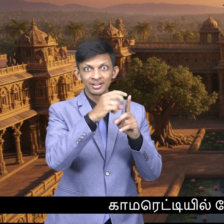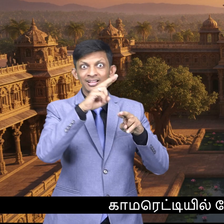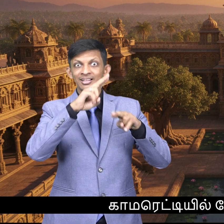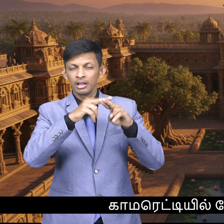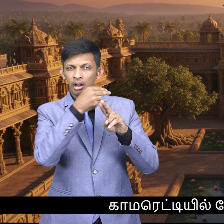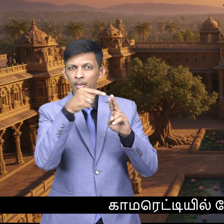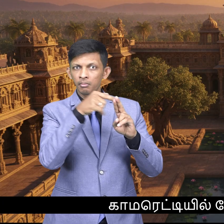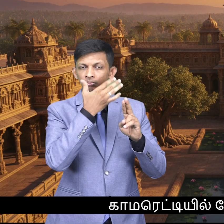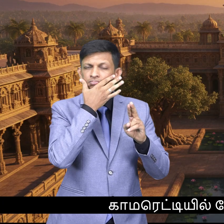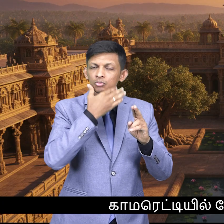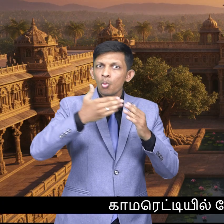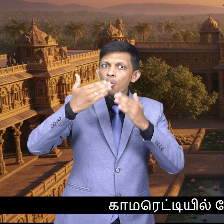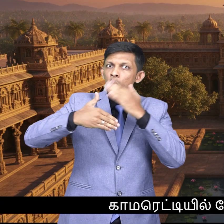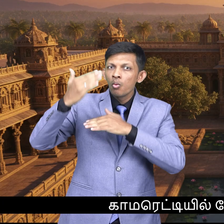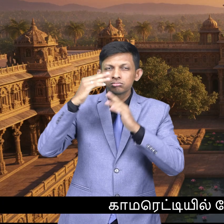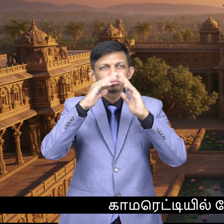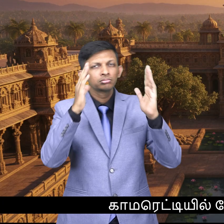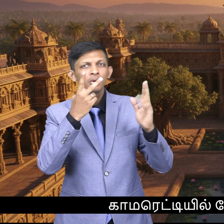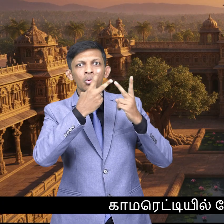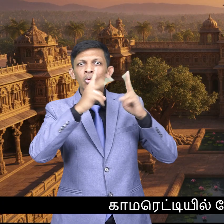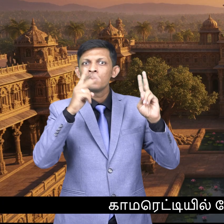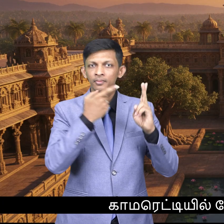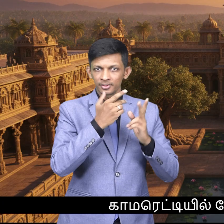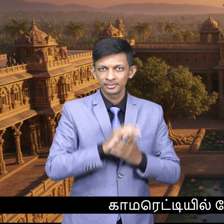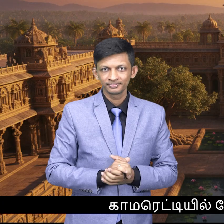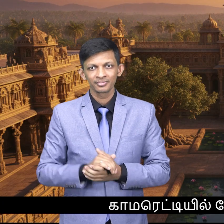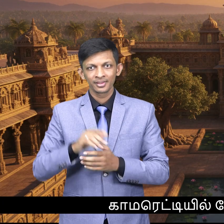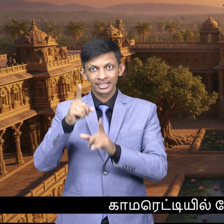காமரெட்டியில் தோமகொண்டா கோட்டை,